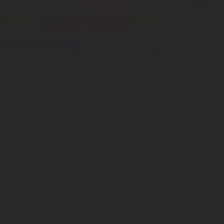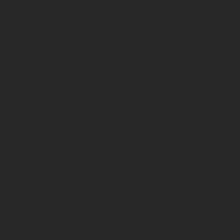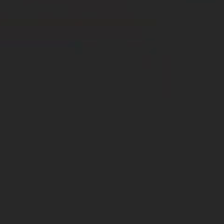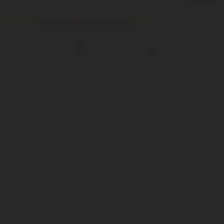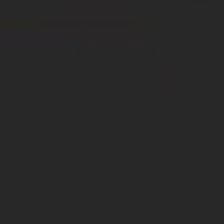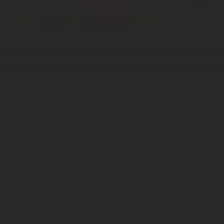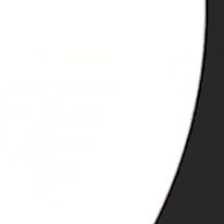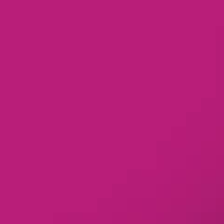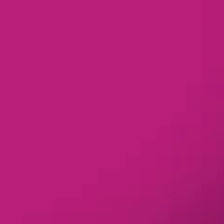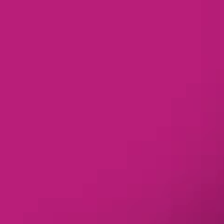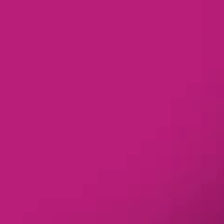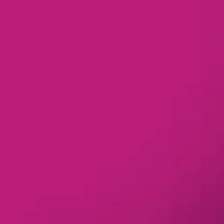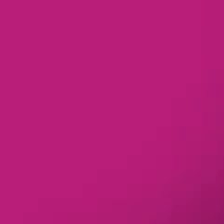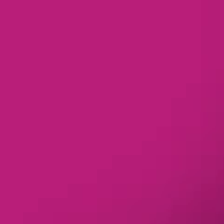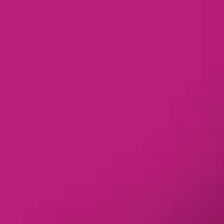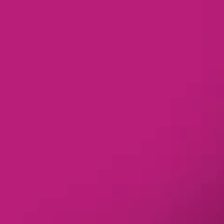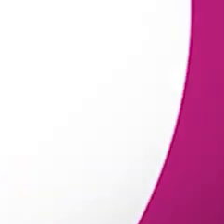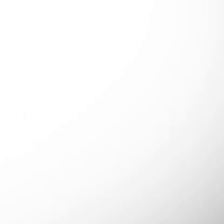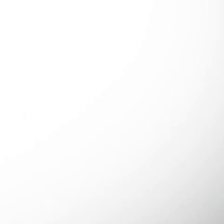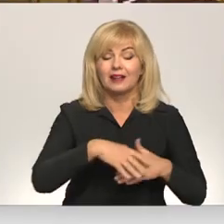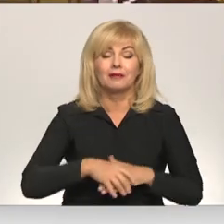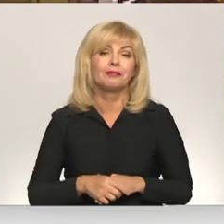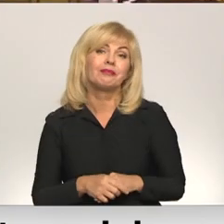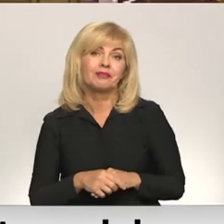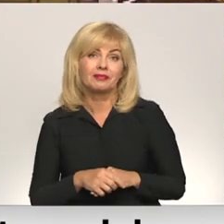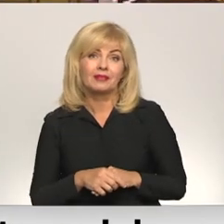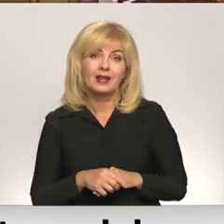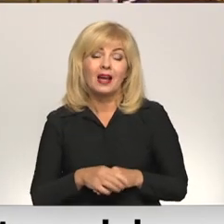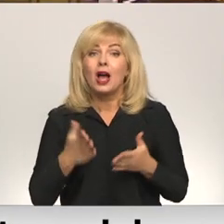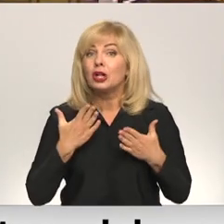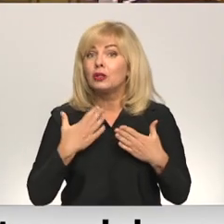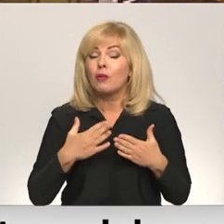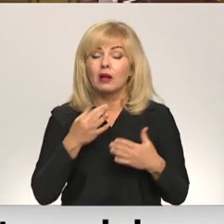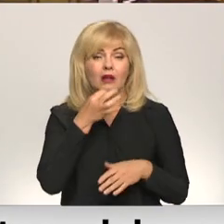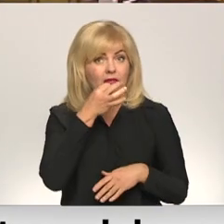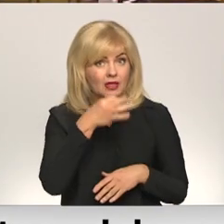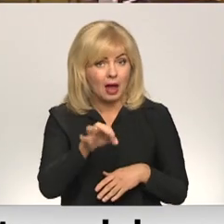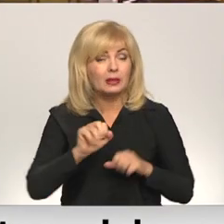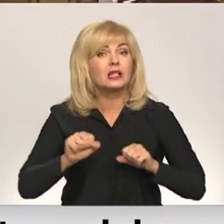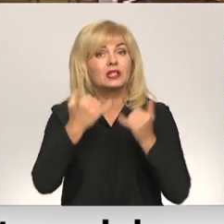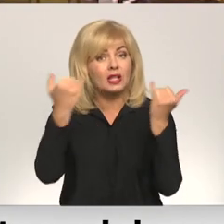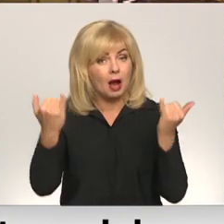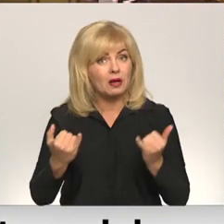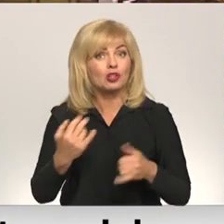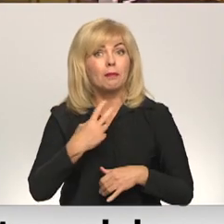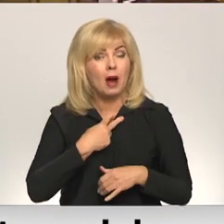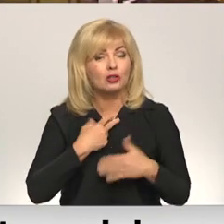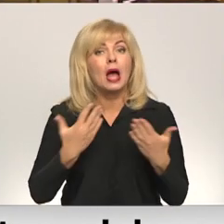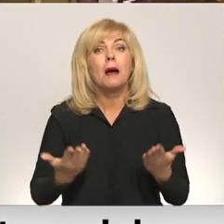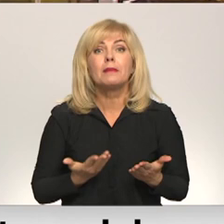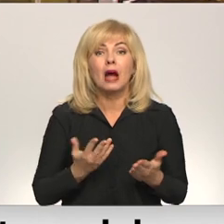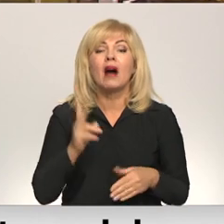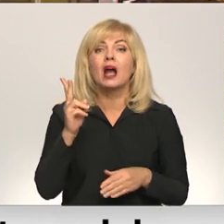Re, viss ēters ir te! Ļoti nepatīkamu Ziemassvētku pārsteigumu